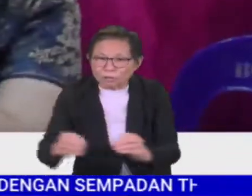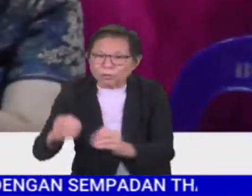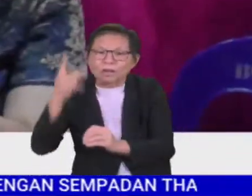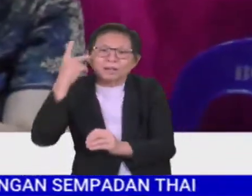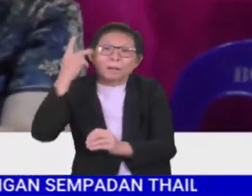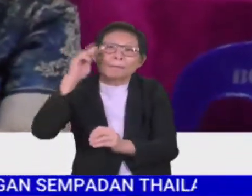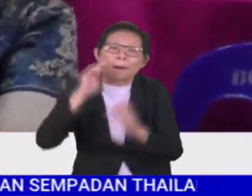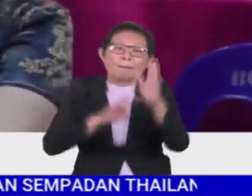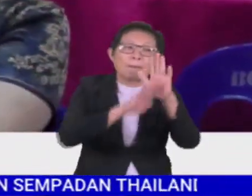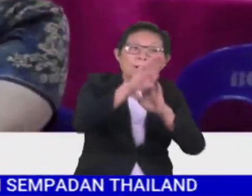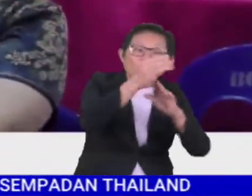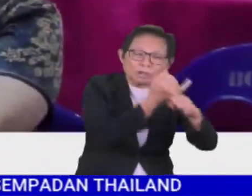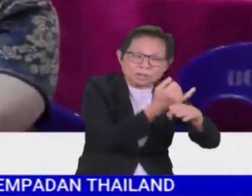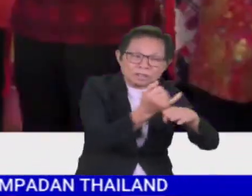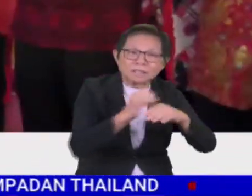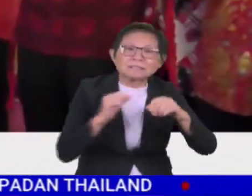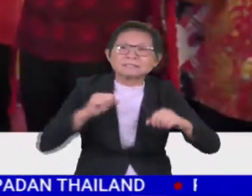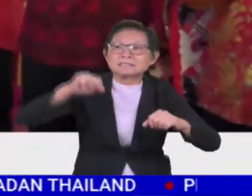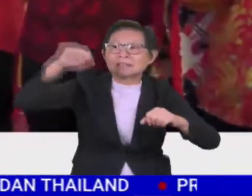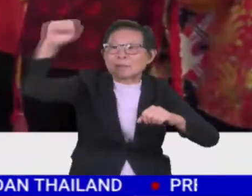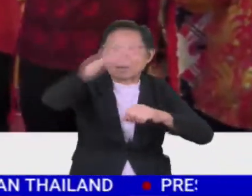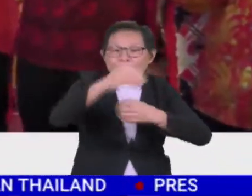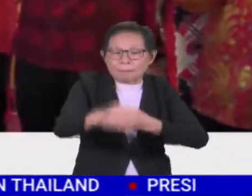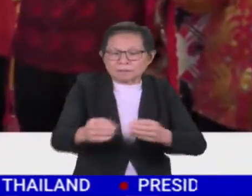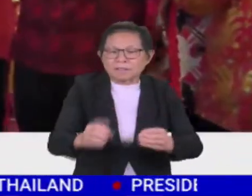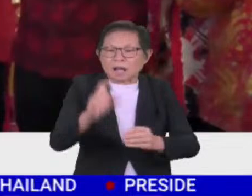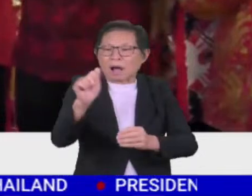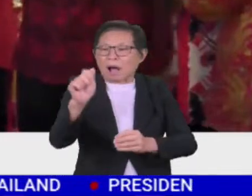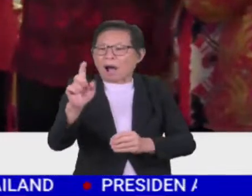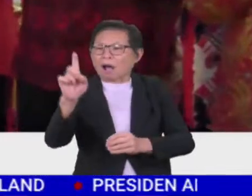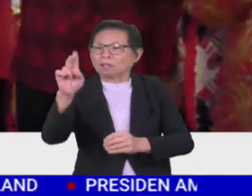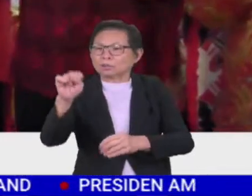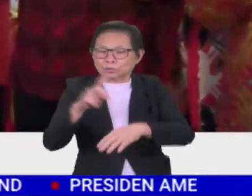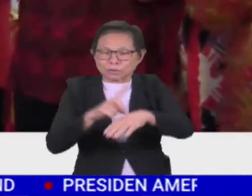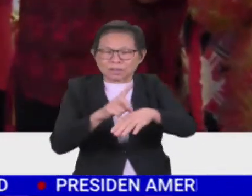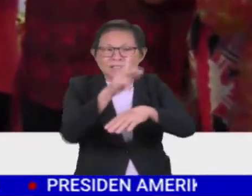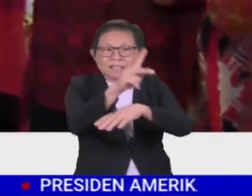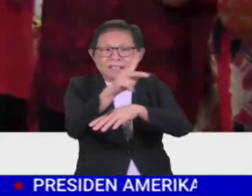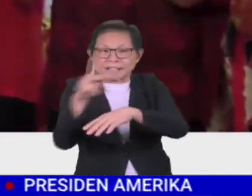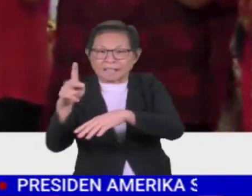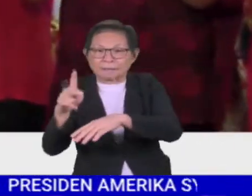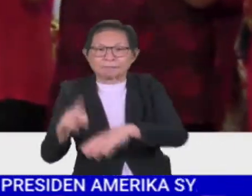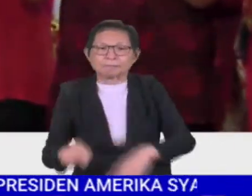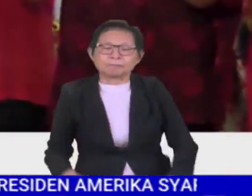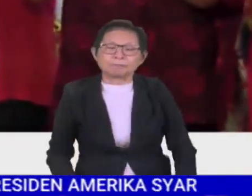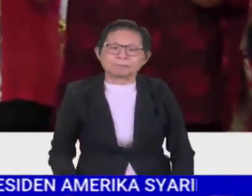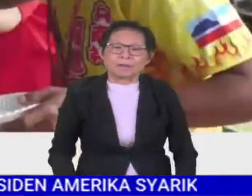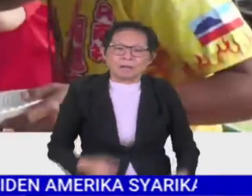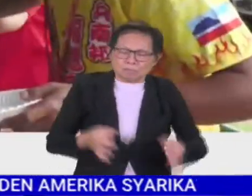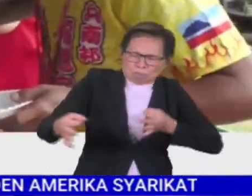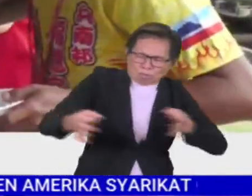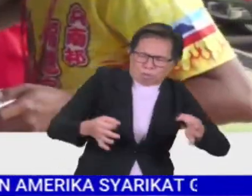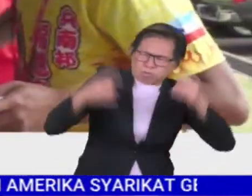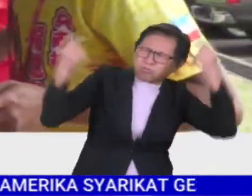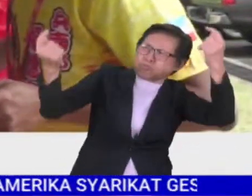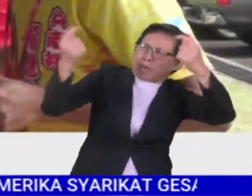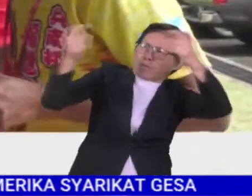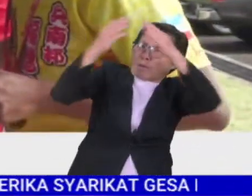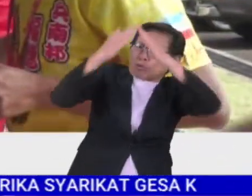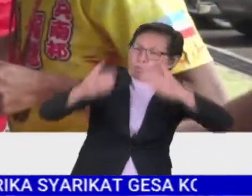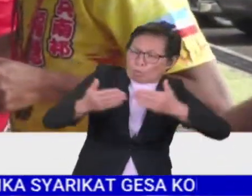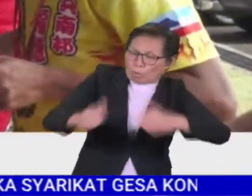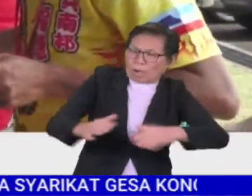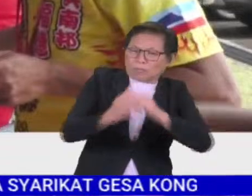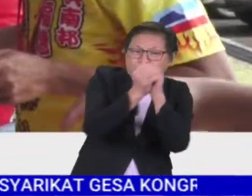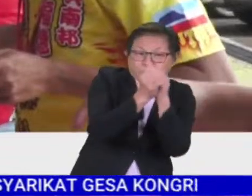Kementerian Pembangunan Perindustrian Sabah dan pejabat Adun loyang di Kota Kinabalu beliau menjelaskan sambutan rumah terbuka